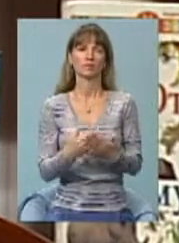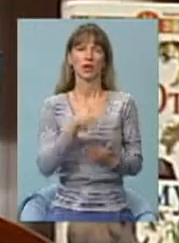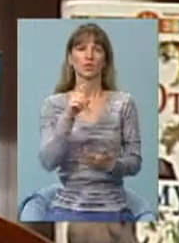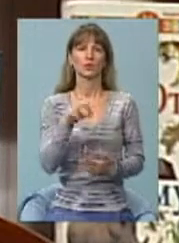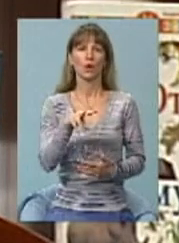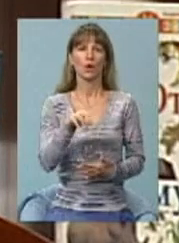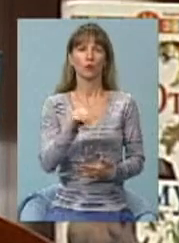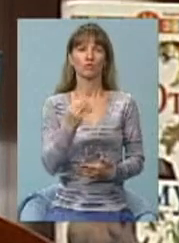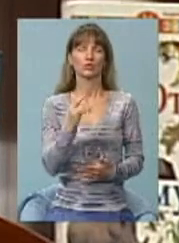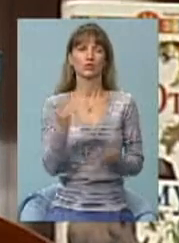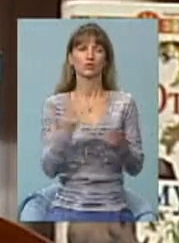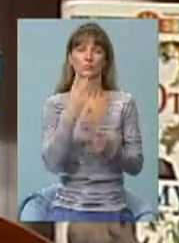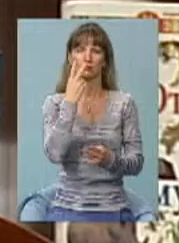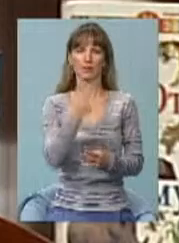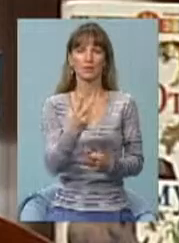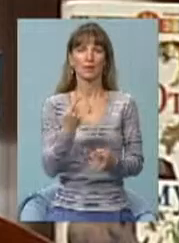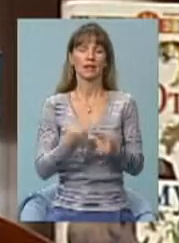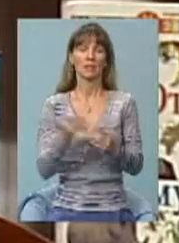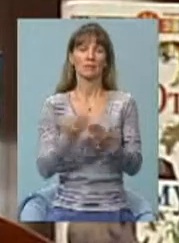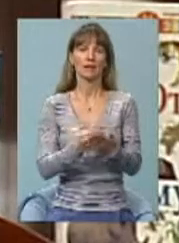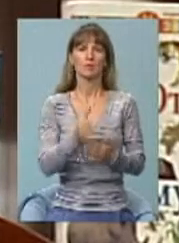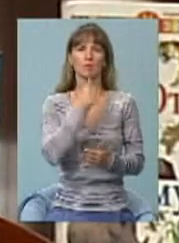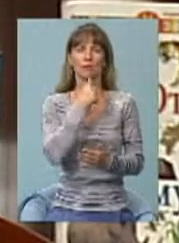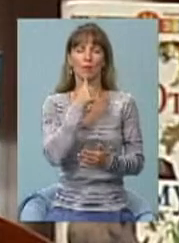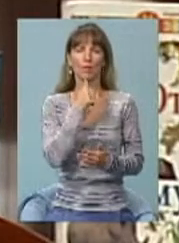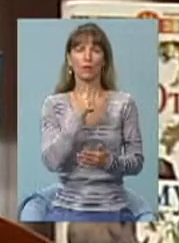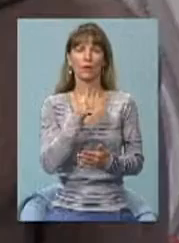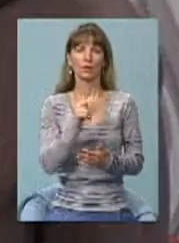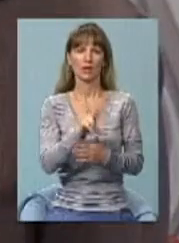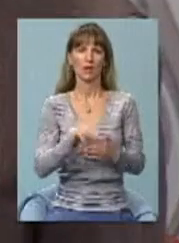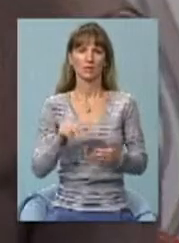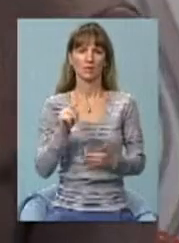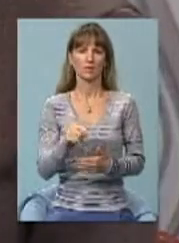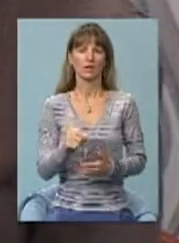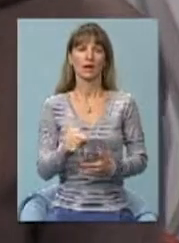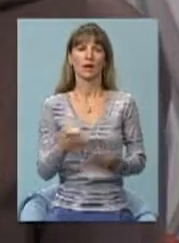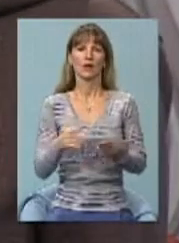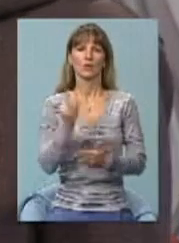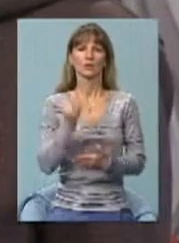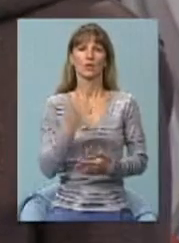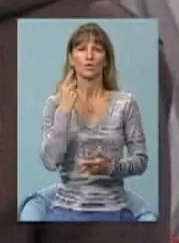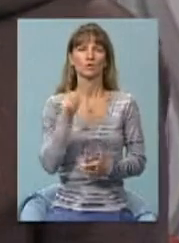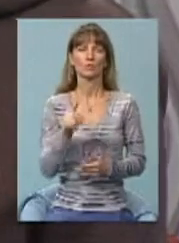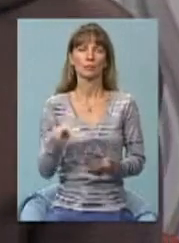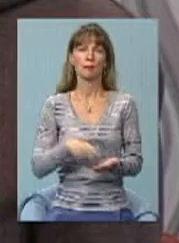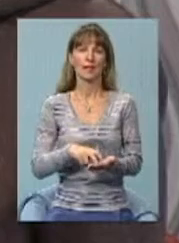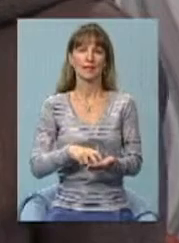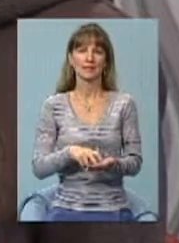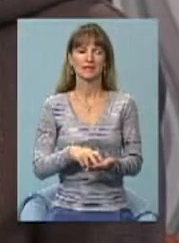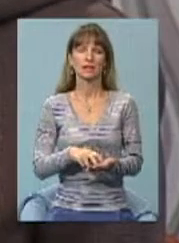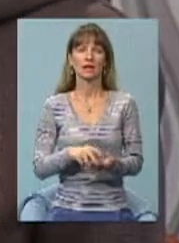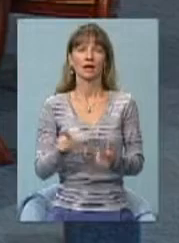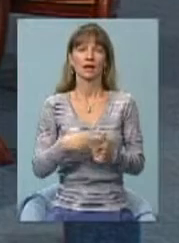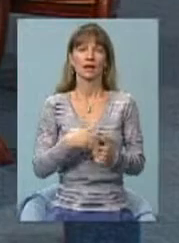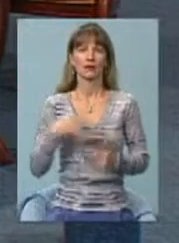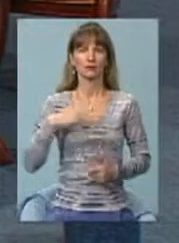нужно пересмотреть мультфильм и как попробовать спародировать ее. А як, коли людина щось боїться, або вона стримує себе